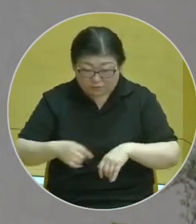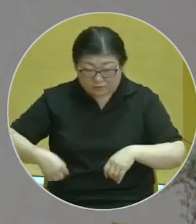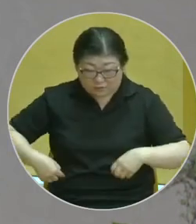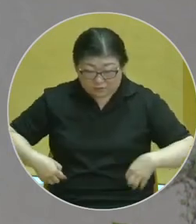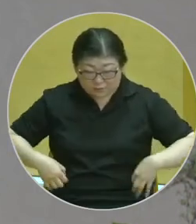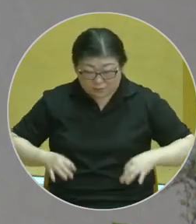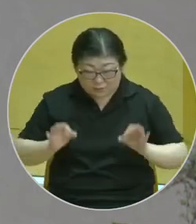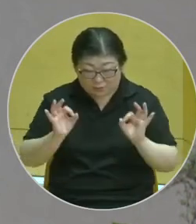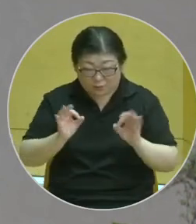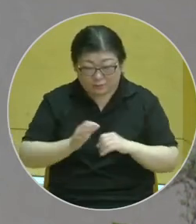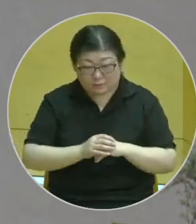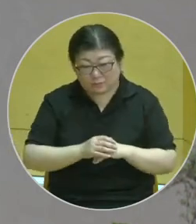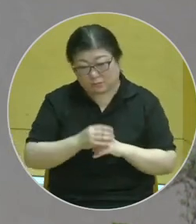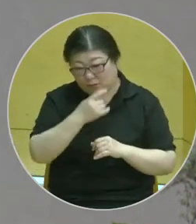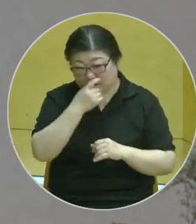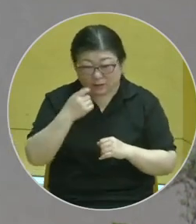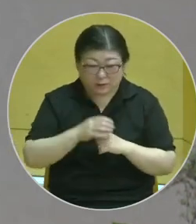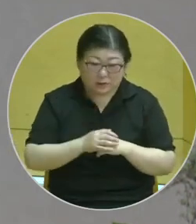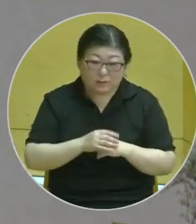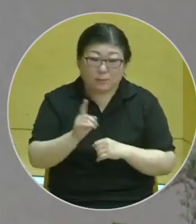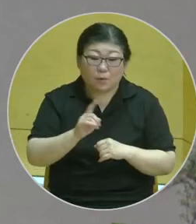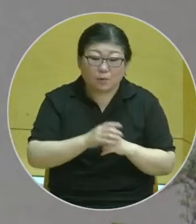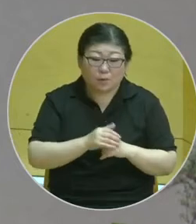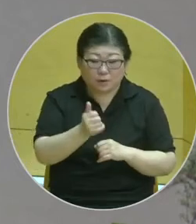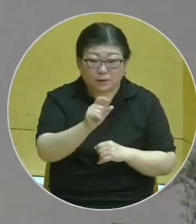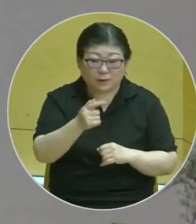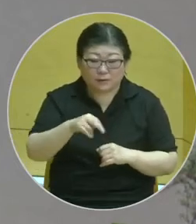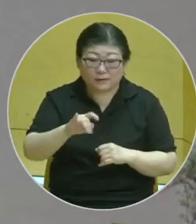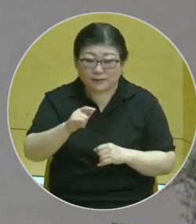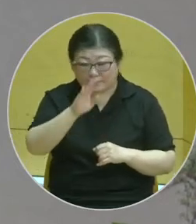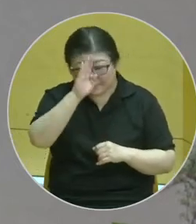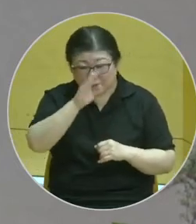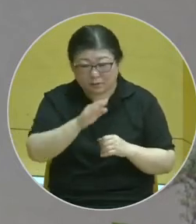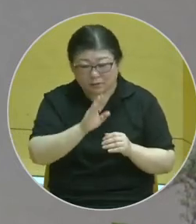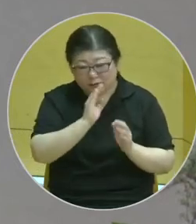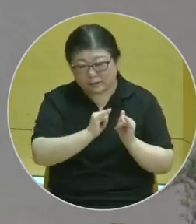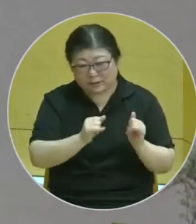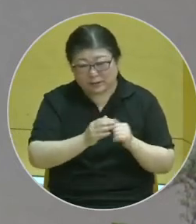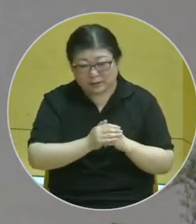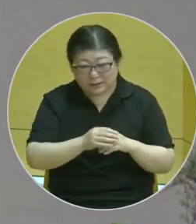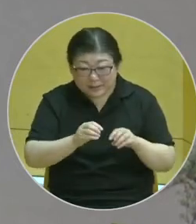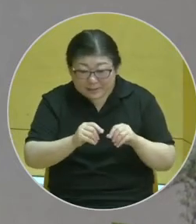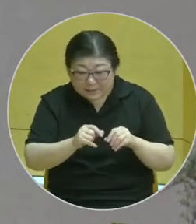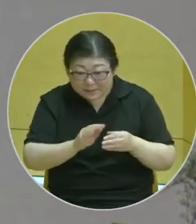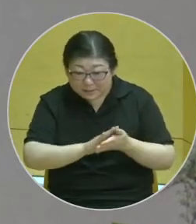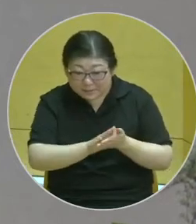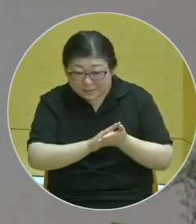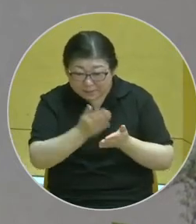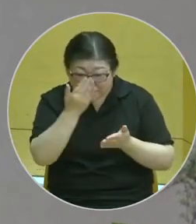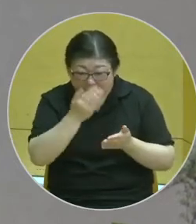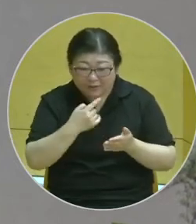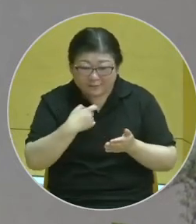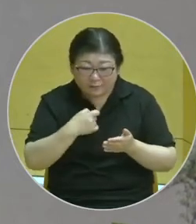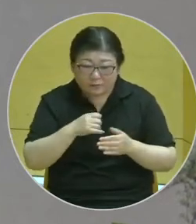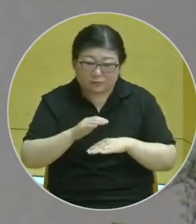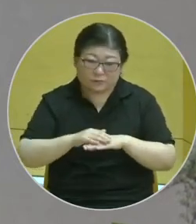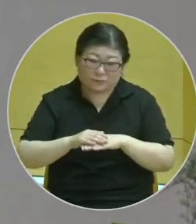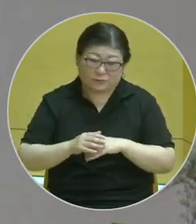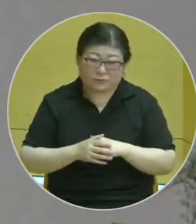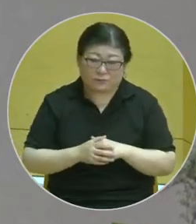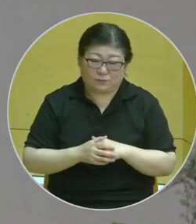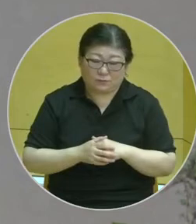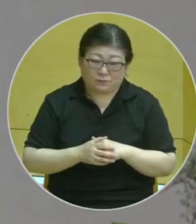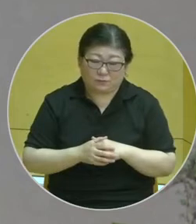손입니까 한 채 팽 환자에게 진액을 침을 발라서 무기에서 논에 붙여주고 실로암 에 가서 시술 했던 그 치유 했던 소리입니다